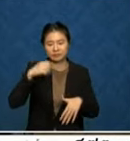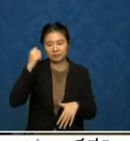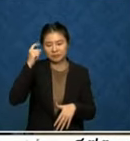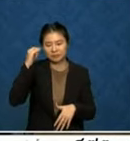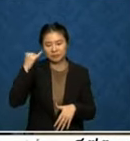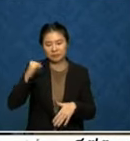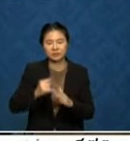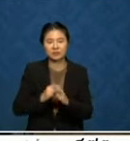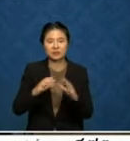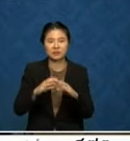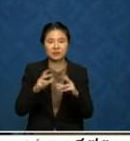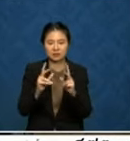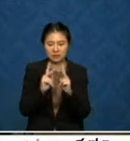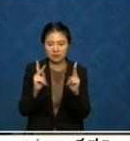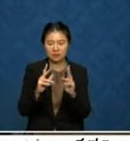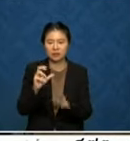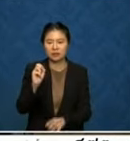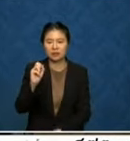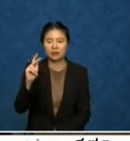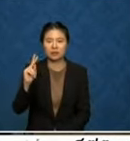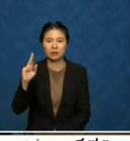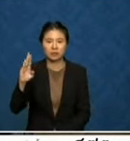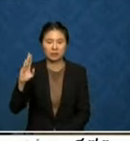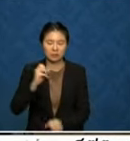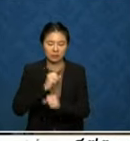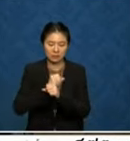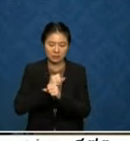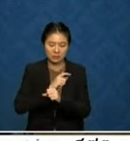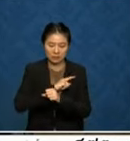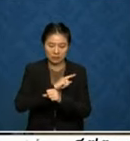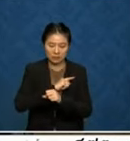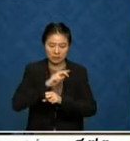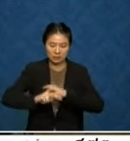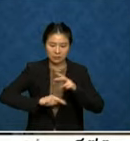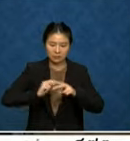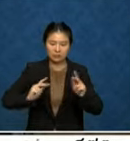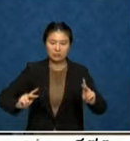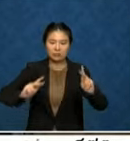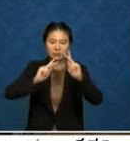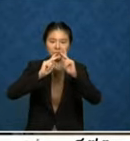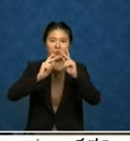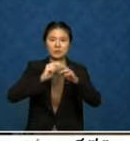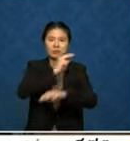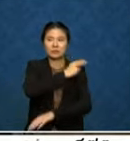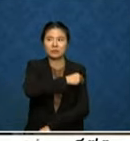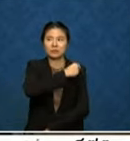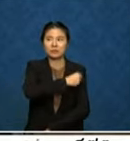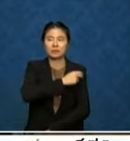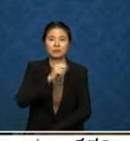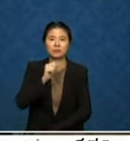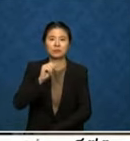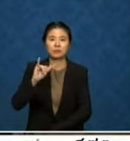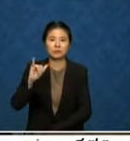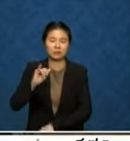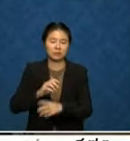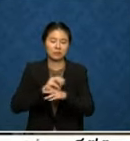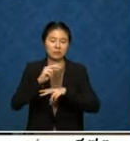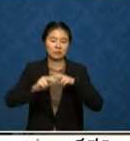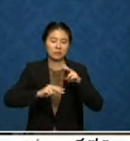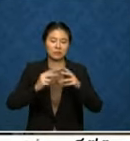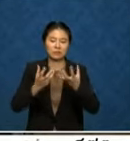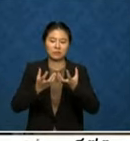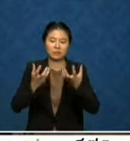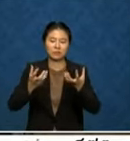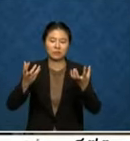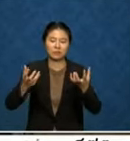คณะกรรมการคุ้มครองผู้บริโภคหรือว่าสคบรวมถึงการให้กระทรวงสาธารณสุขและอย.เข้าไปตรวจสอบคุณภาพสินค้า